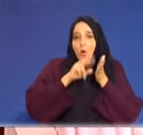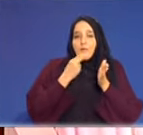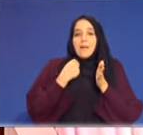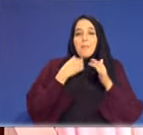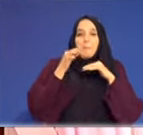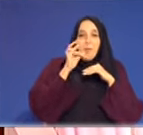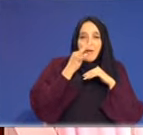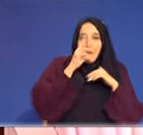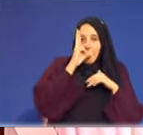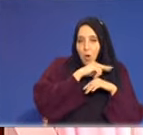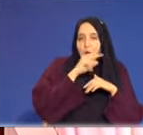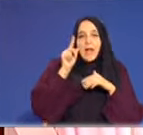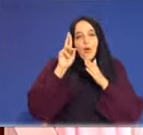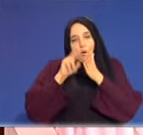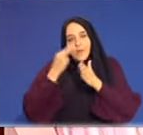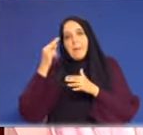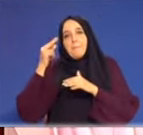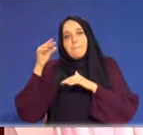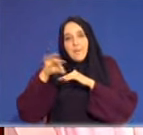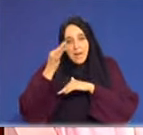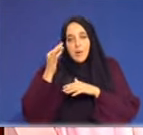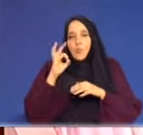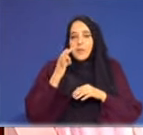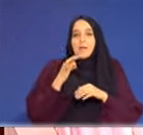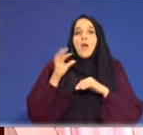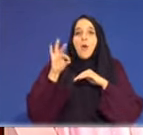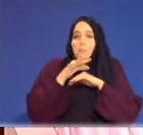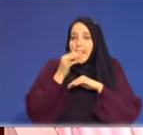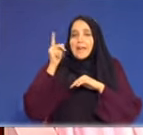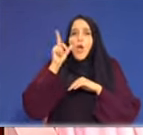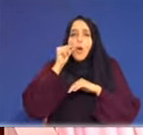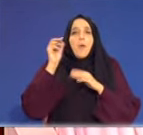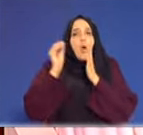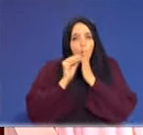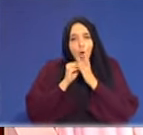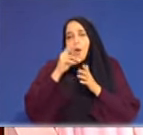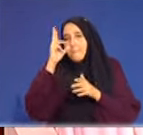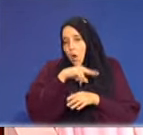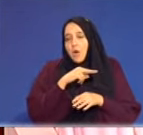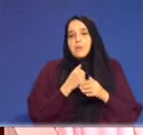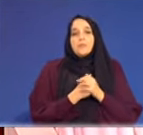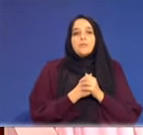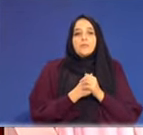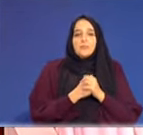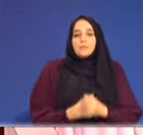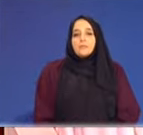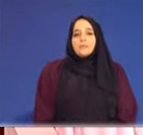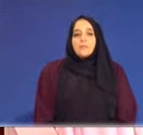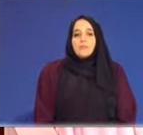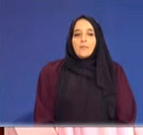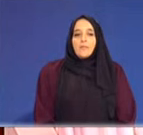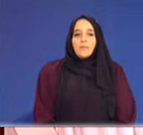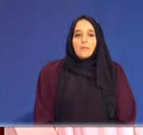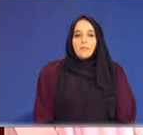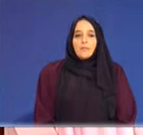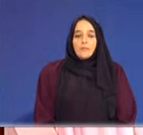تزوج. هي والآن كي مات خويا عاود تزوج. هذه فهمناها. الآن هي أرملة الآن. هي أرملة رجل